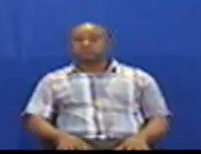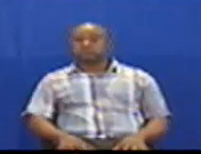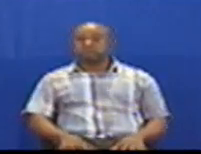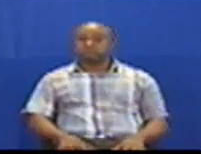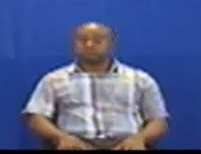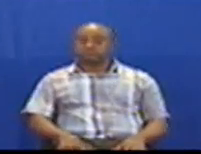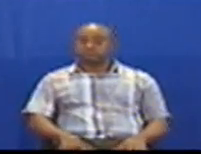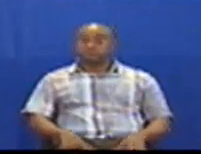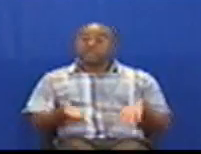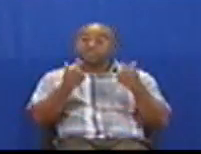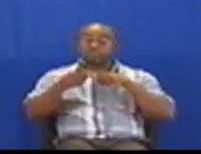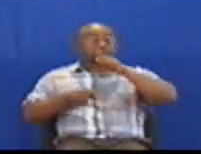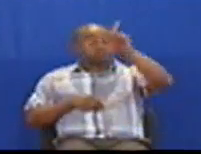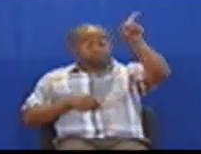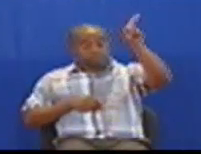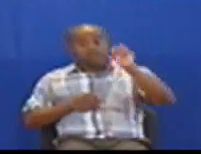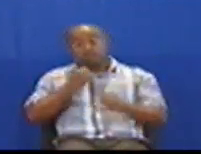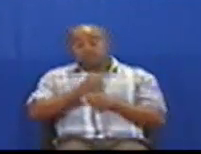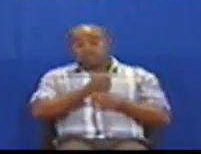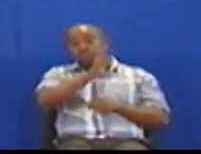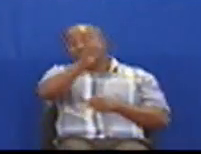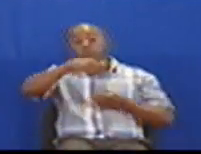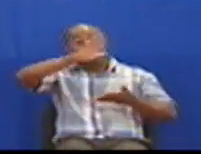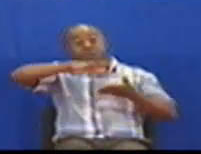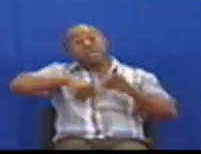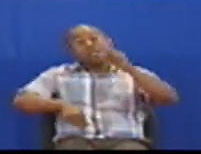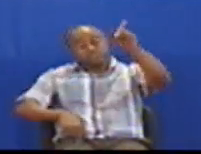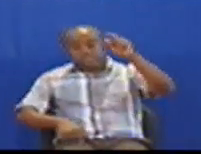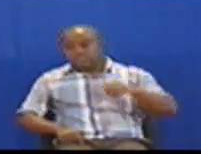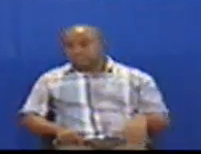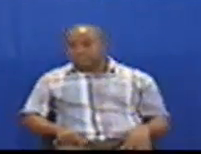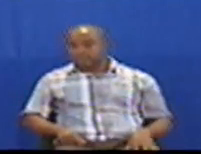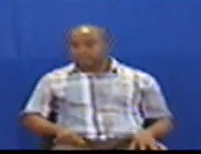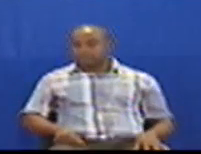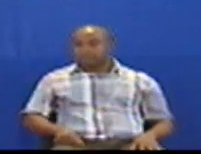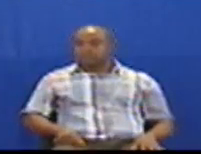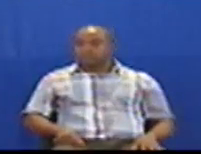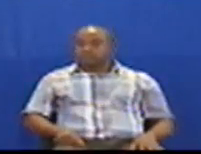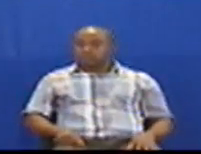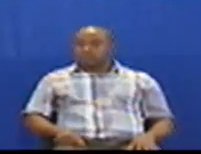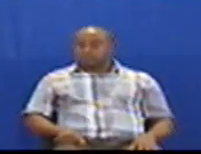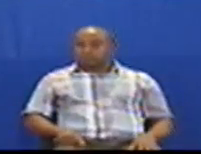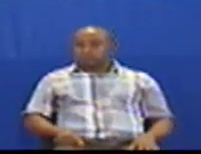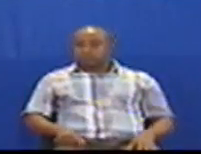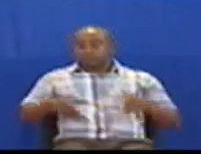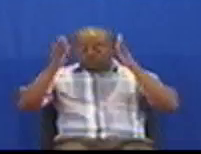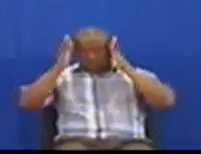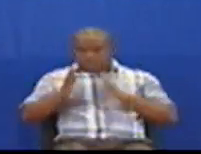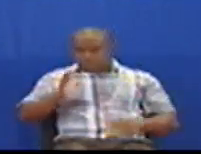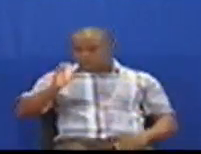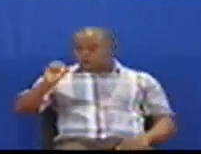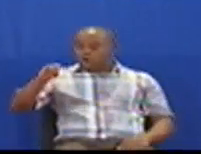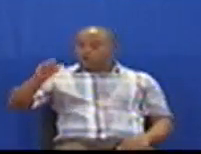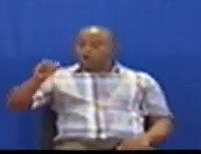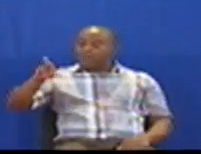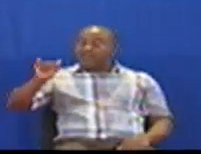inaonekana huko kazi ipo, mtihani inaitwa. Mheshimiwa Mohamed Omar Mchengero atafuatiwa na